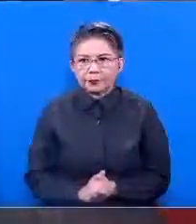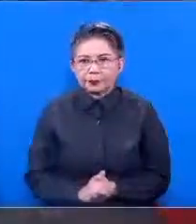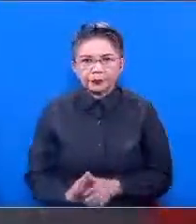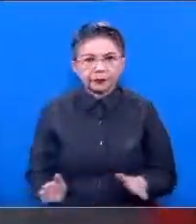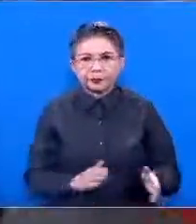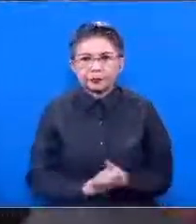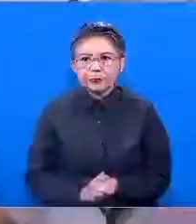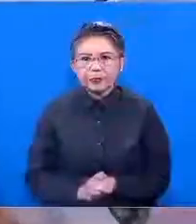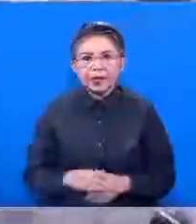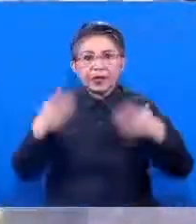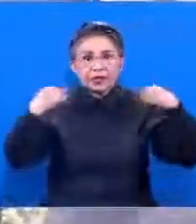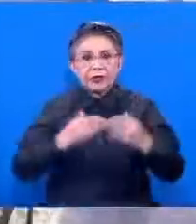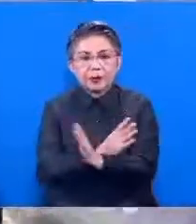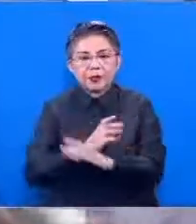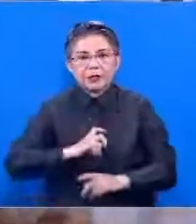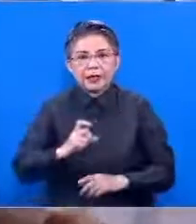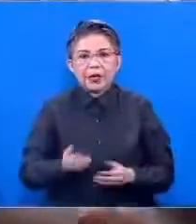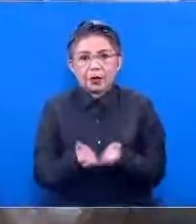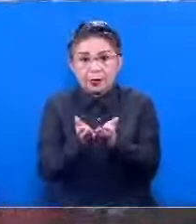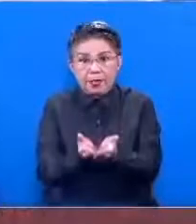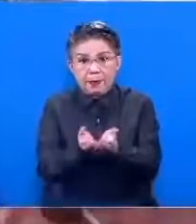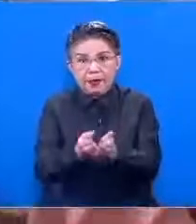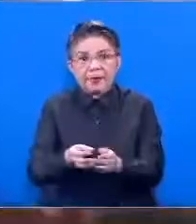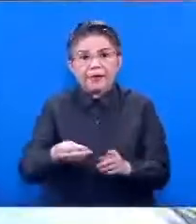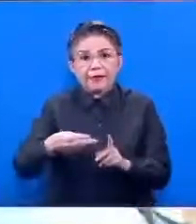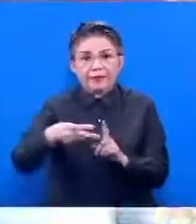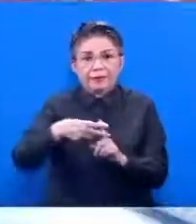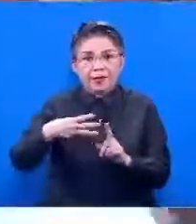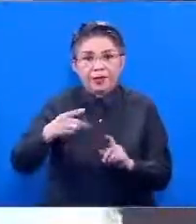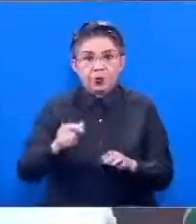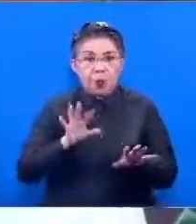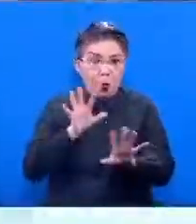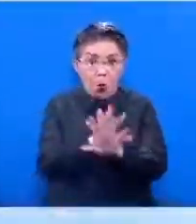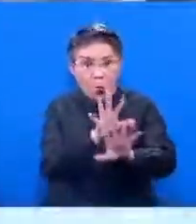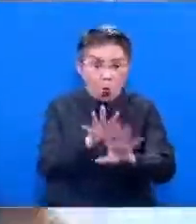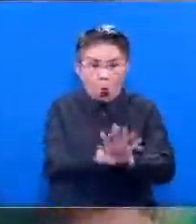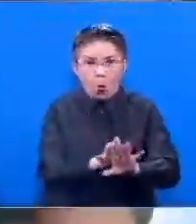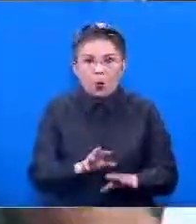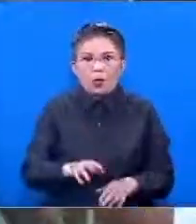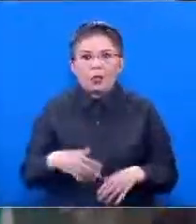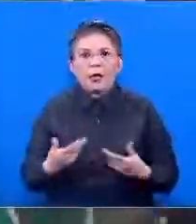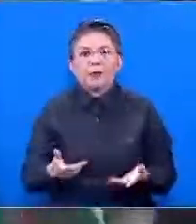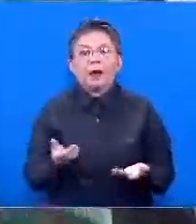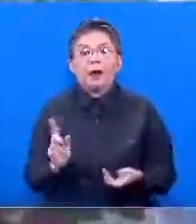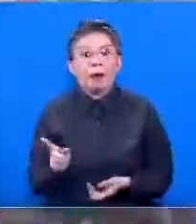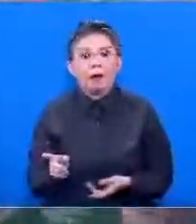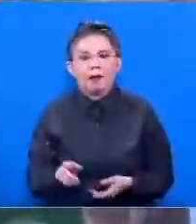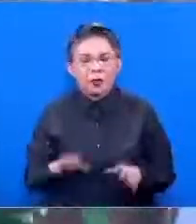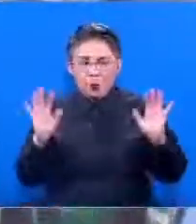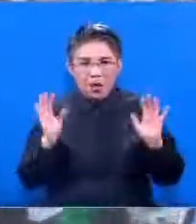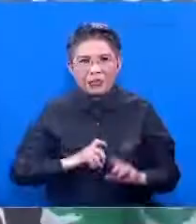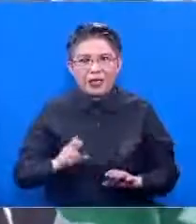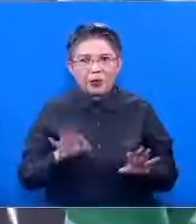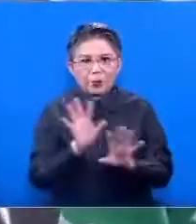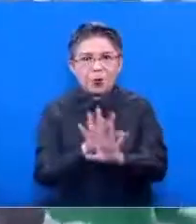Selanjutnya kita ke Jawa Timur, ratusan calon penumpang kapal feri berebut saat memasuki kapal pasca tiga kapal tidak beroperasi. Ratusan calon penumpang ini